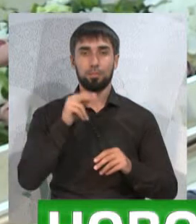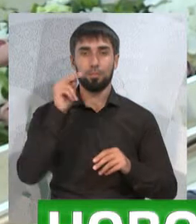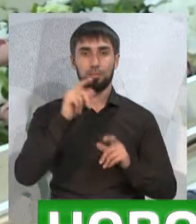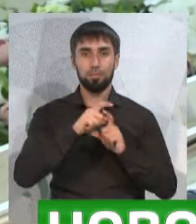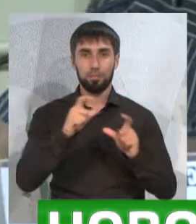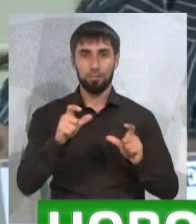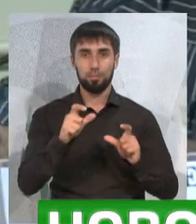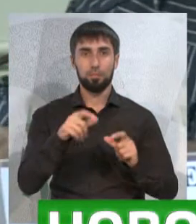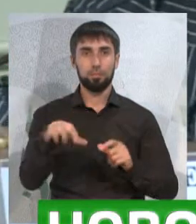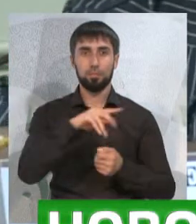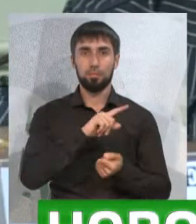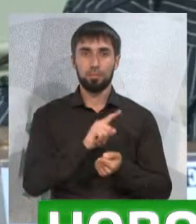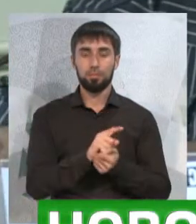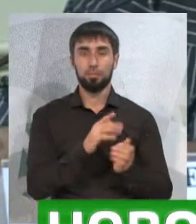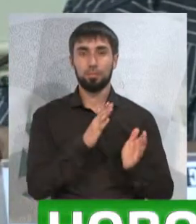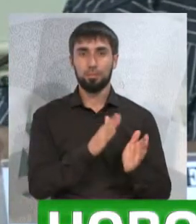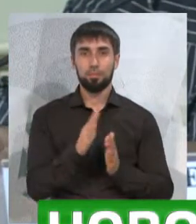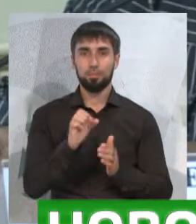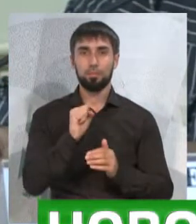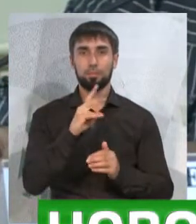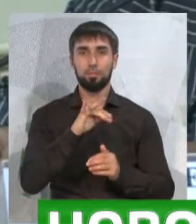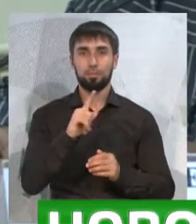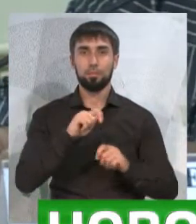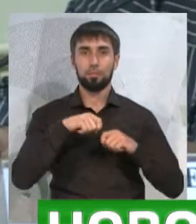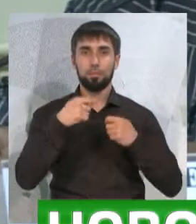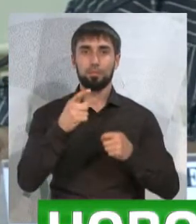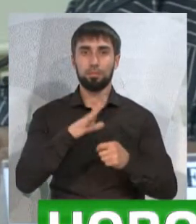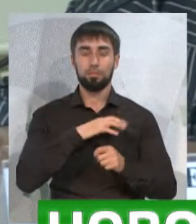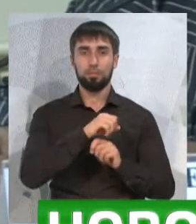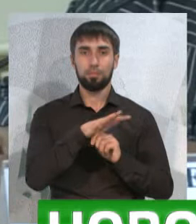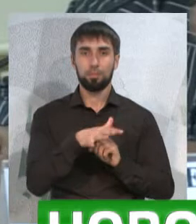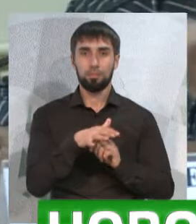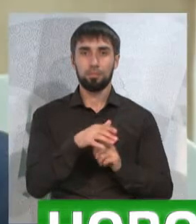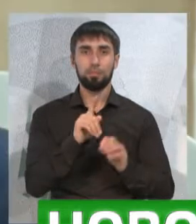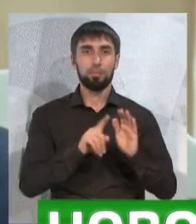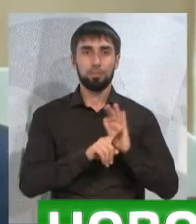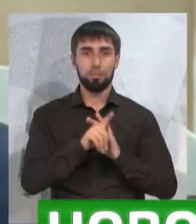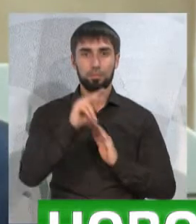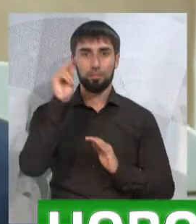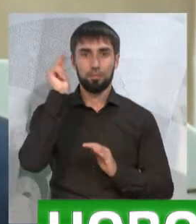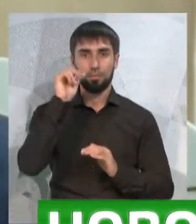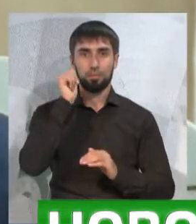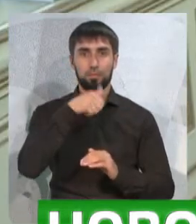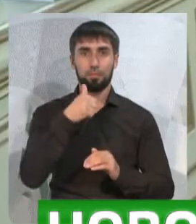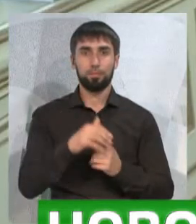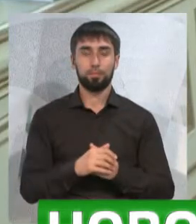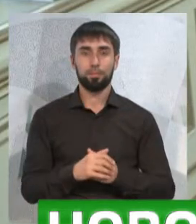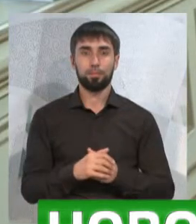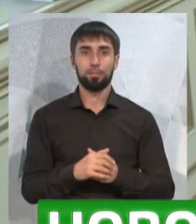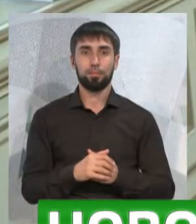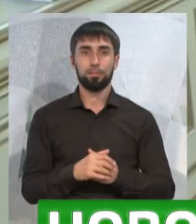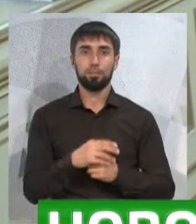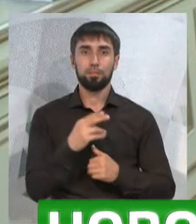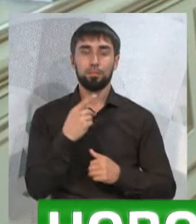техперсонал, сдачу в обязательном порядке анализов на COVID-19 непосредственно перед началом учебного года. Хотелось